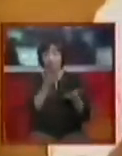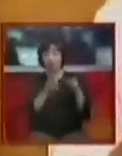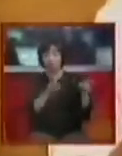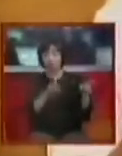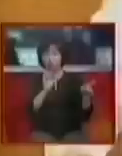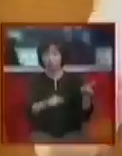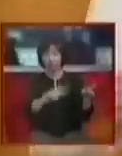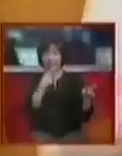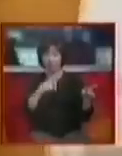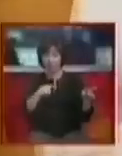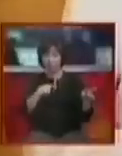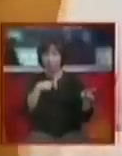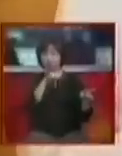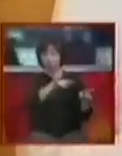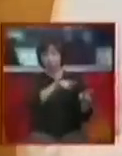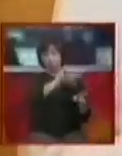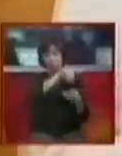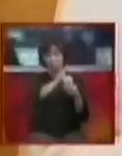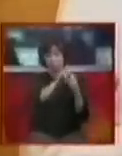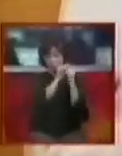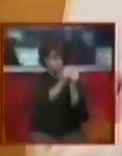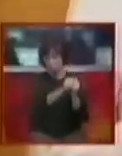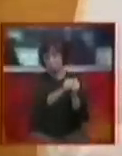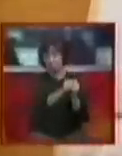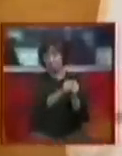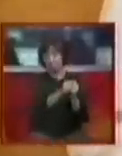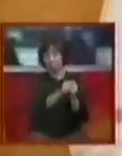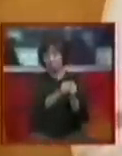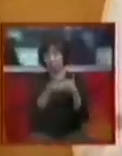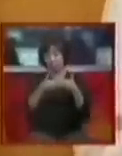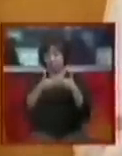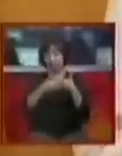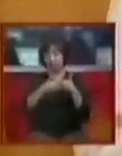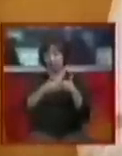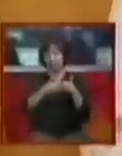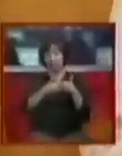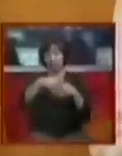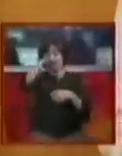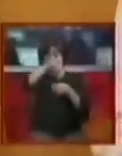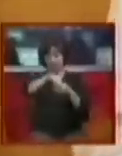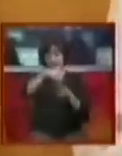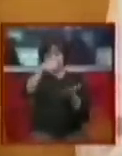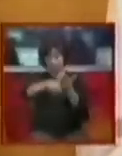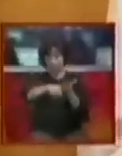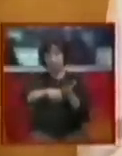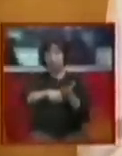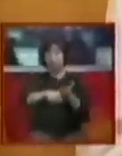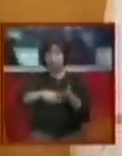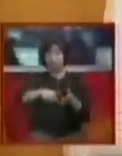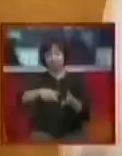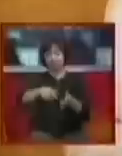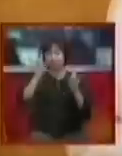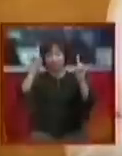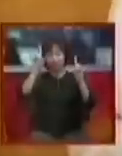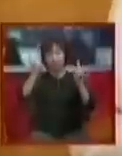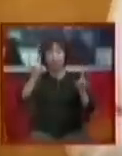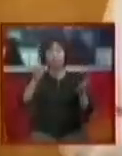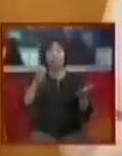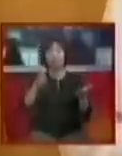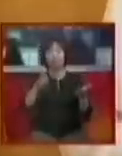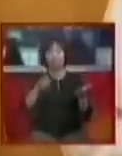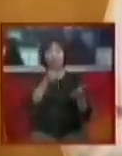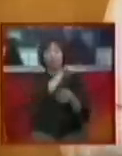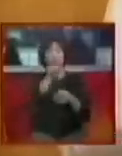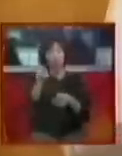masasabi ba niyang sila'y nasa panig ninyo? Paparating na naman po ang halalan. Kayo po ang aming mga boss, ang tagi